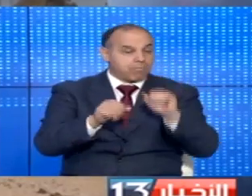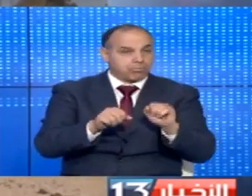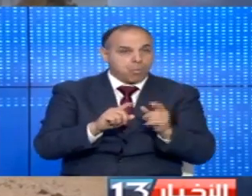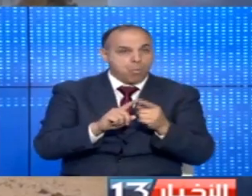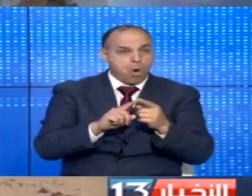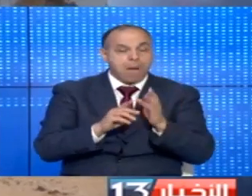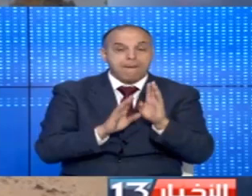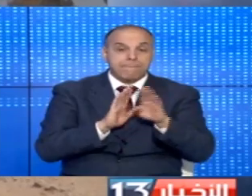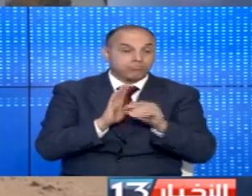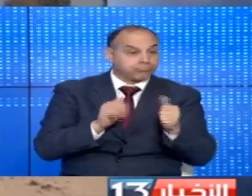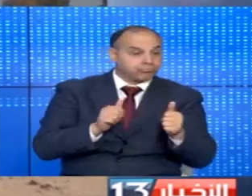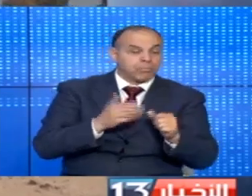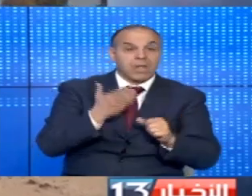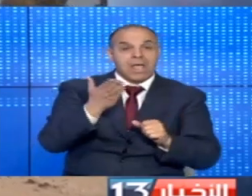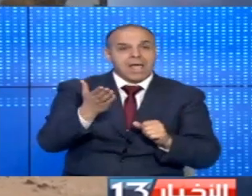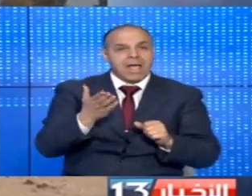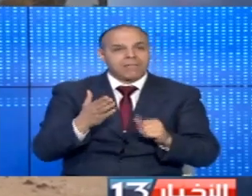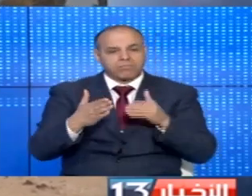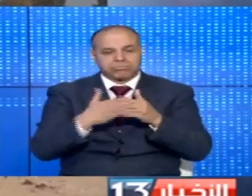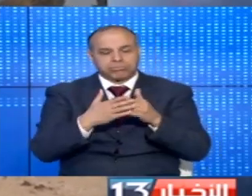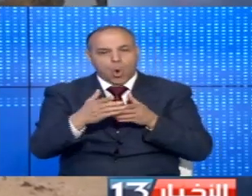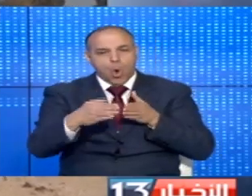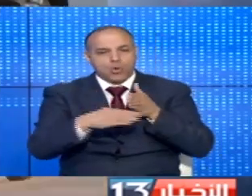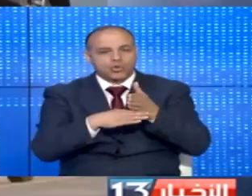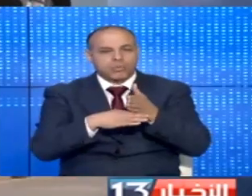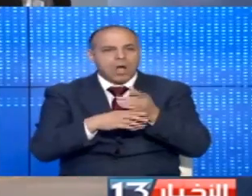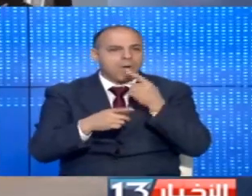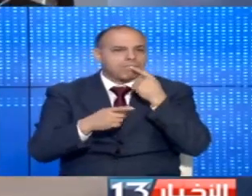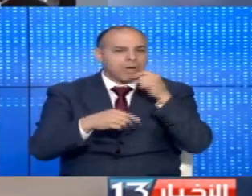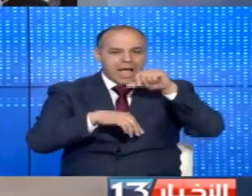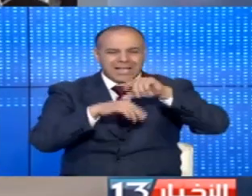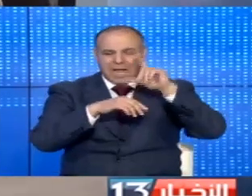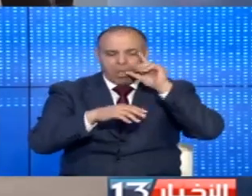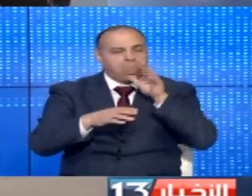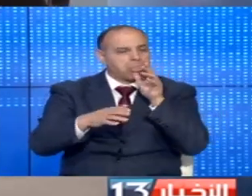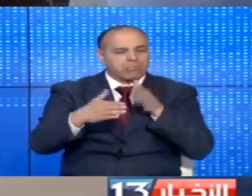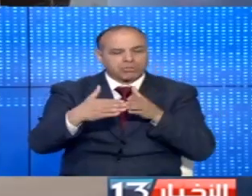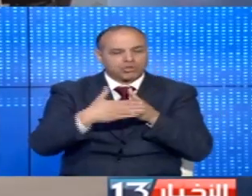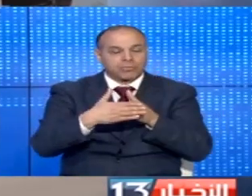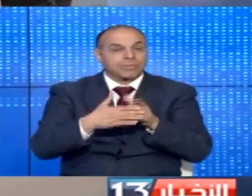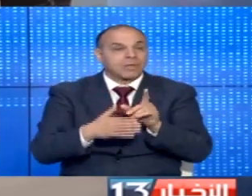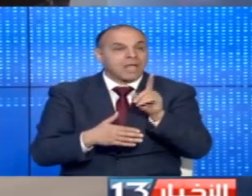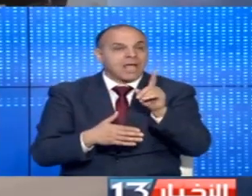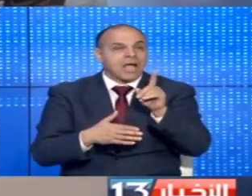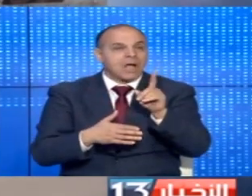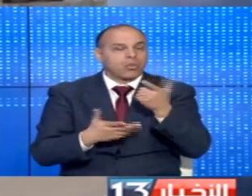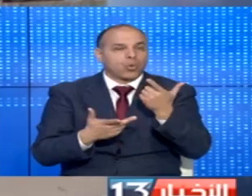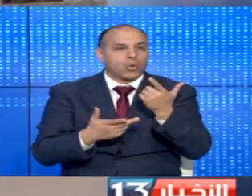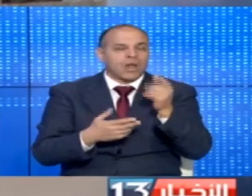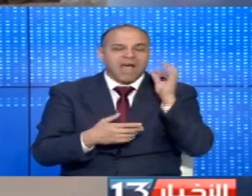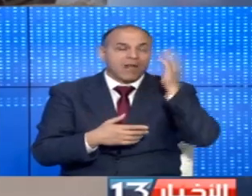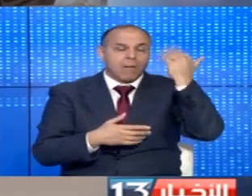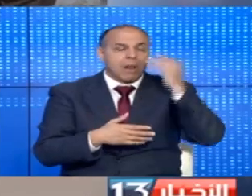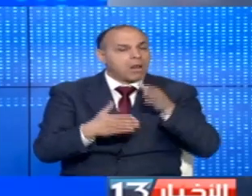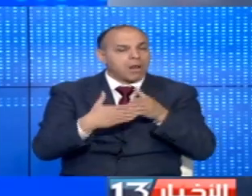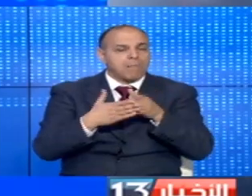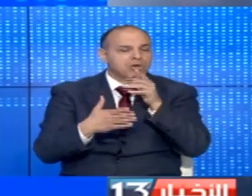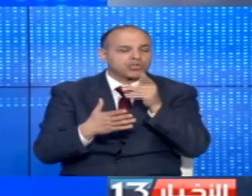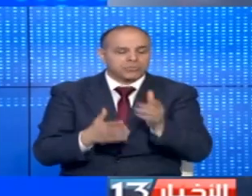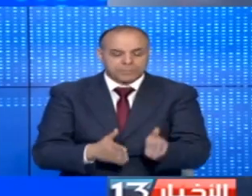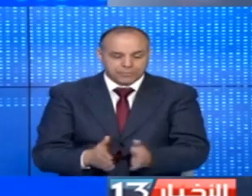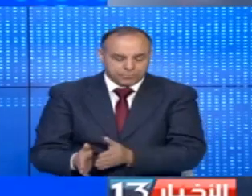الاستراتيجيه بعد تعثر هجومها للسيطره على العاصمه طرابلس الذي تشنه منذ ابريل الماضي